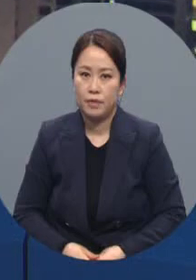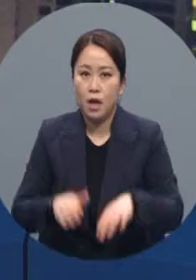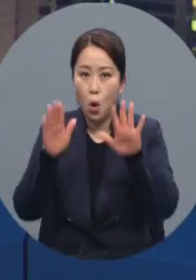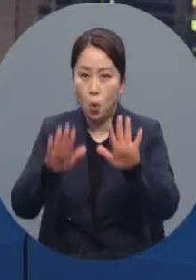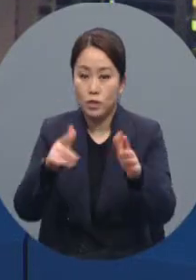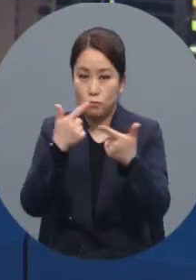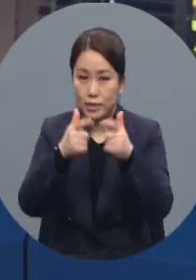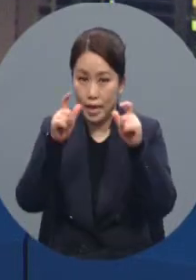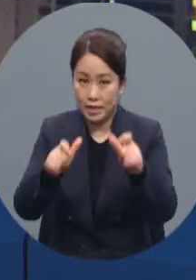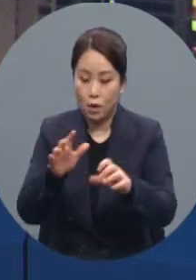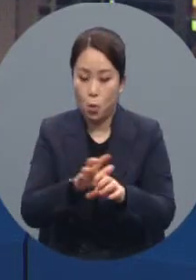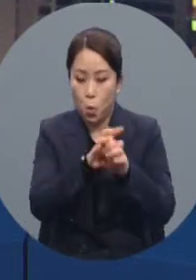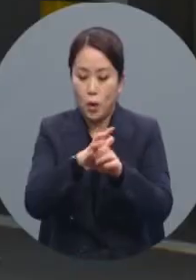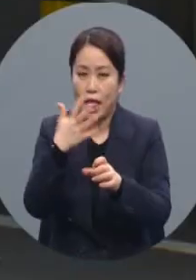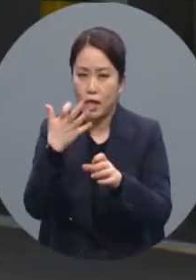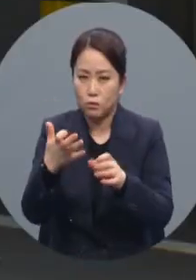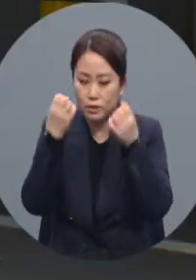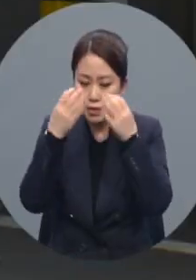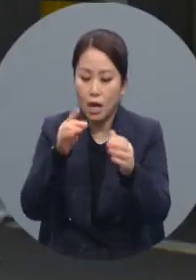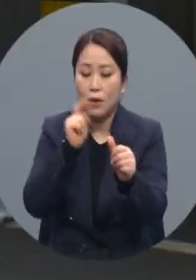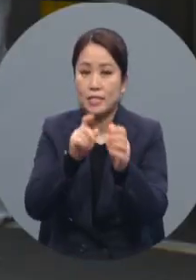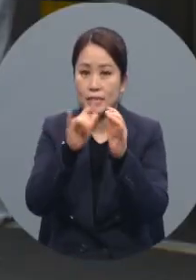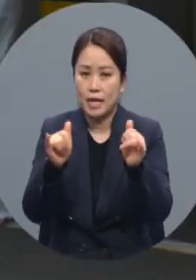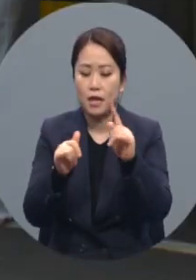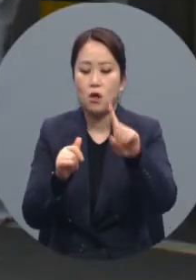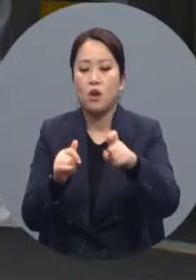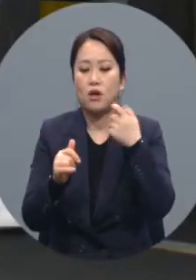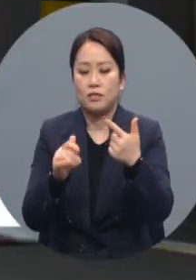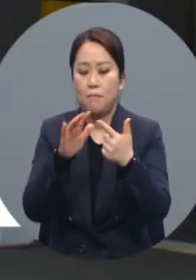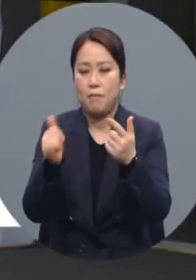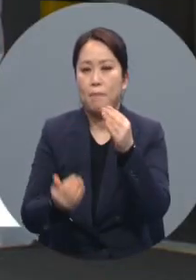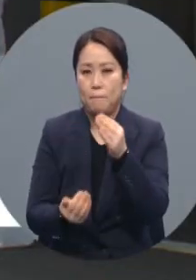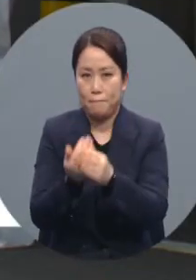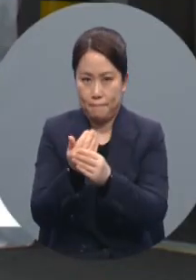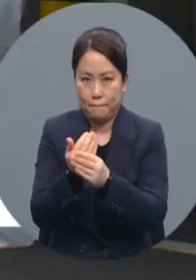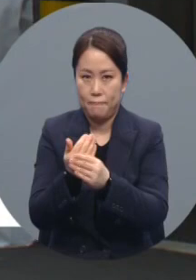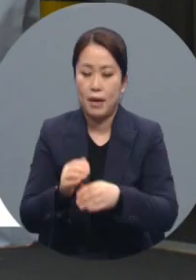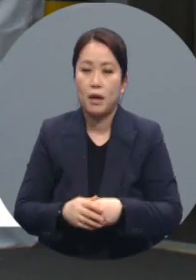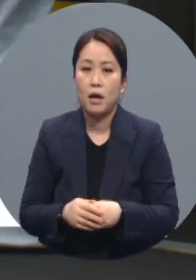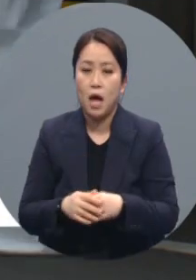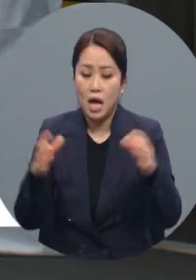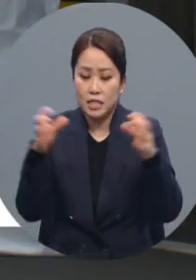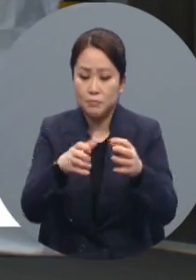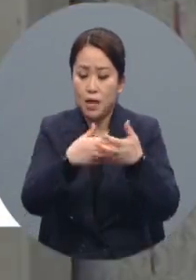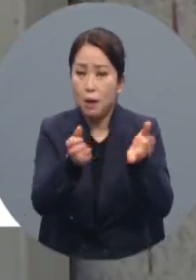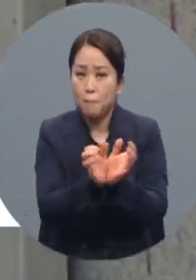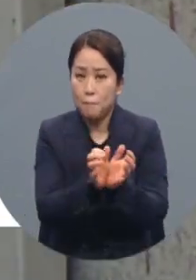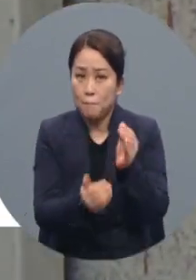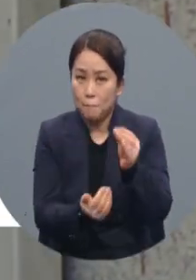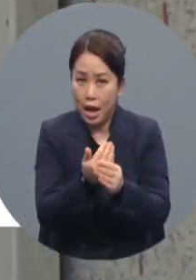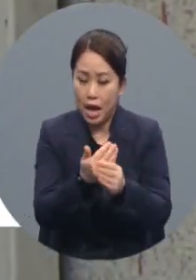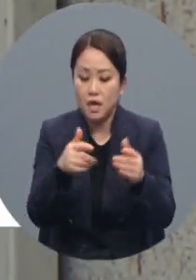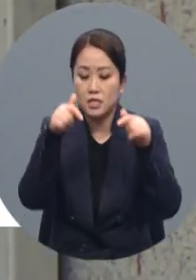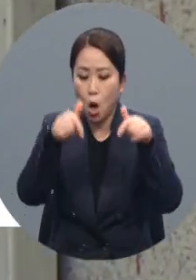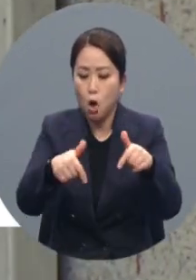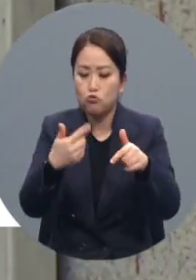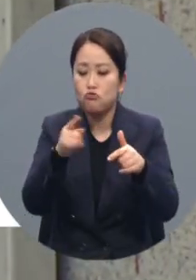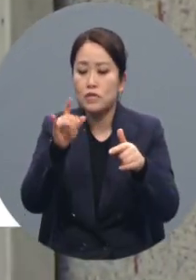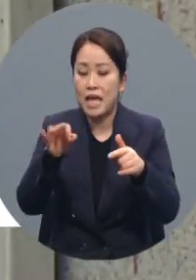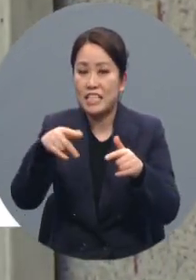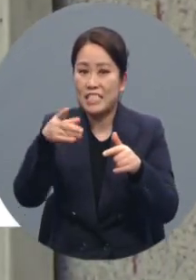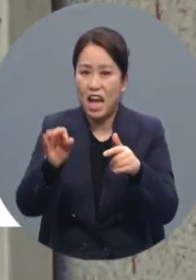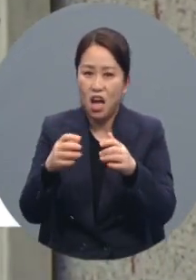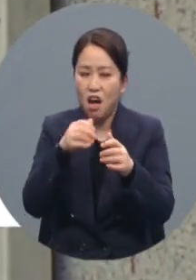오늘 부산에서는 코로나 일부 신규 환자가 16명 발생 했습니다 집단 감염이 발생한 서구 냉장 업체에서